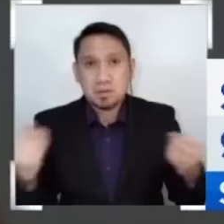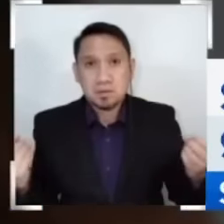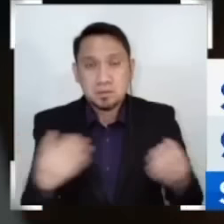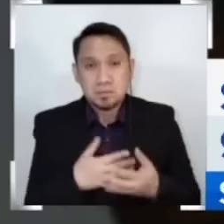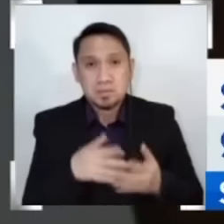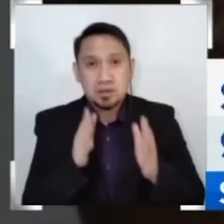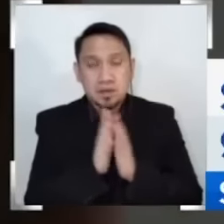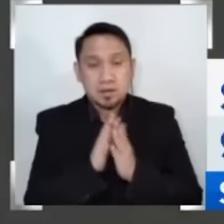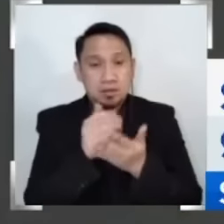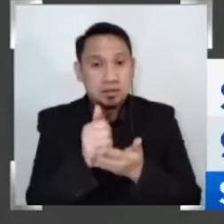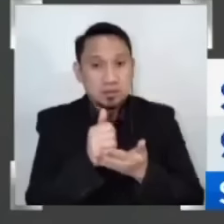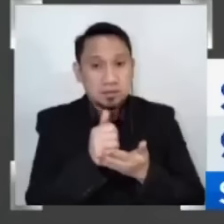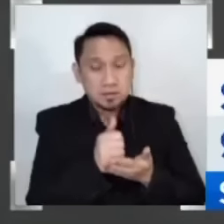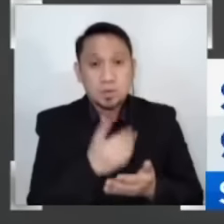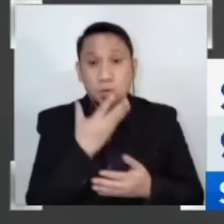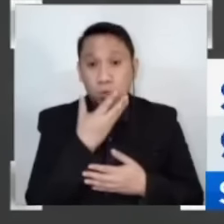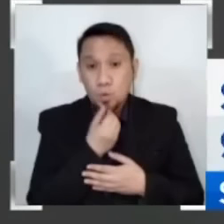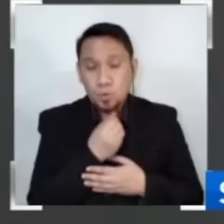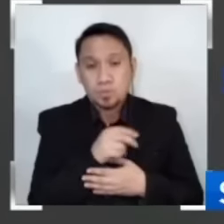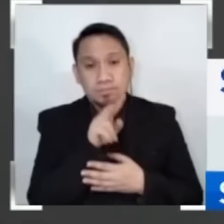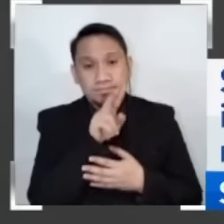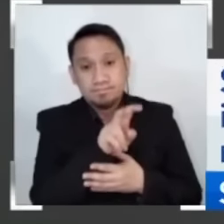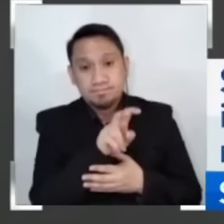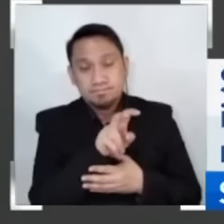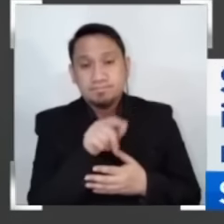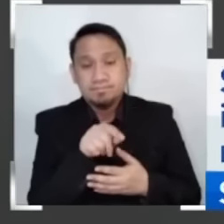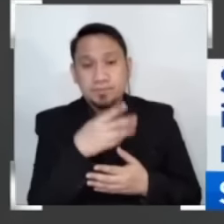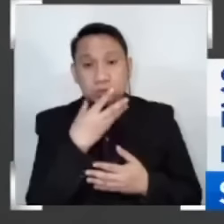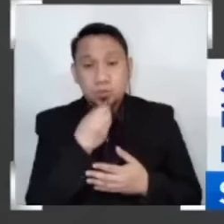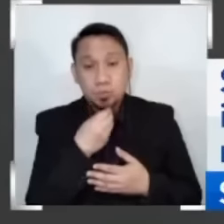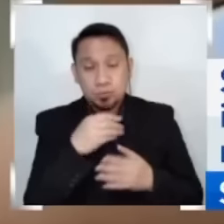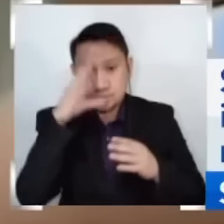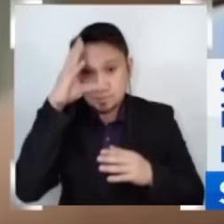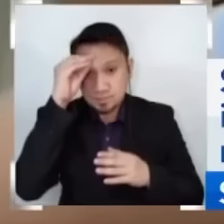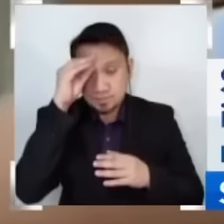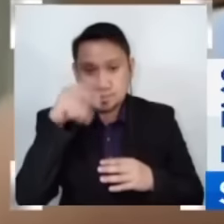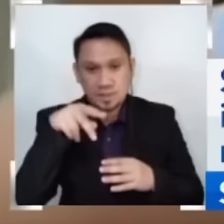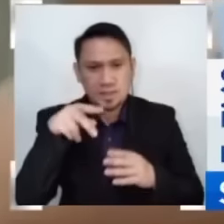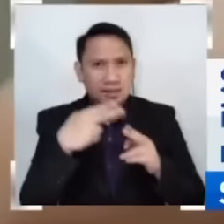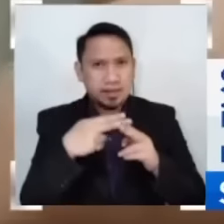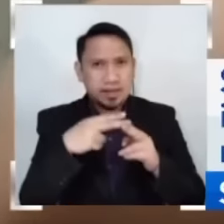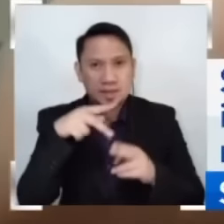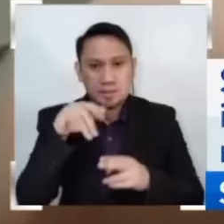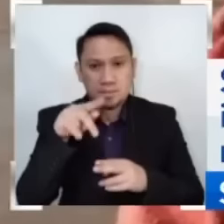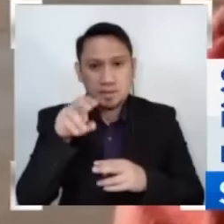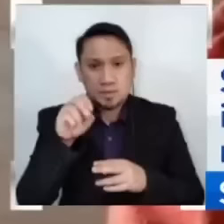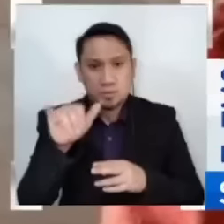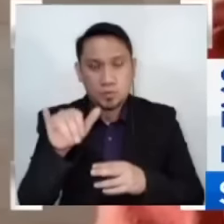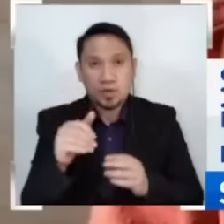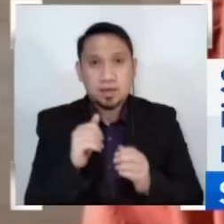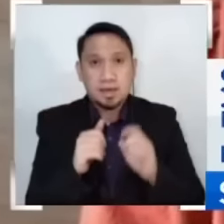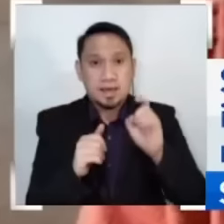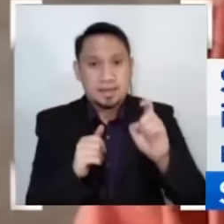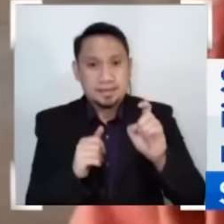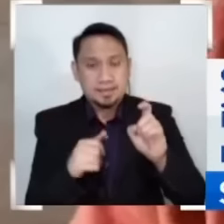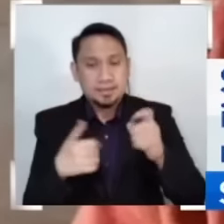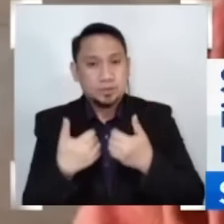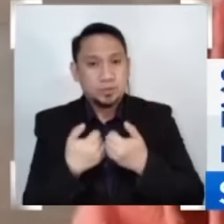Ang itinuturo niya suspect, kinilalang si Kerwin Kabigting alias Pipoy, ex-boyfriend ng biktima. Natakot po ng